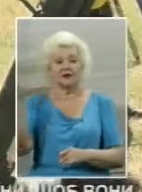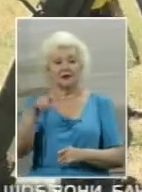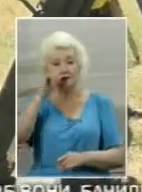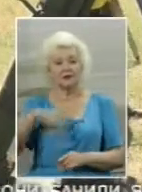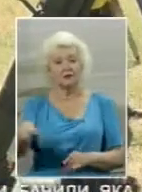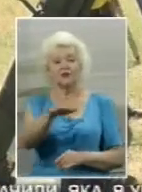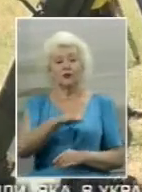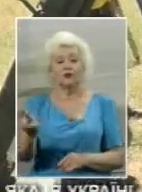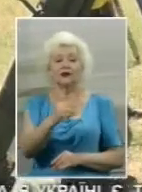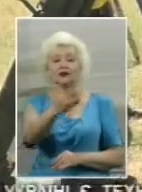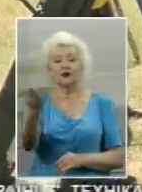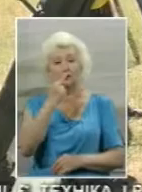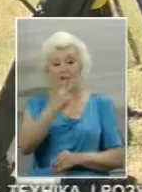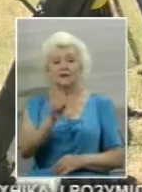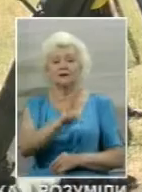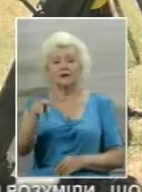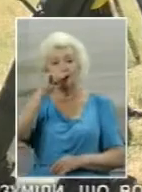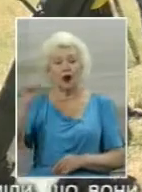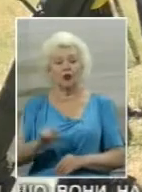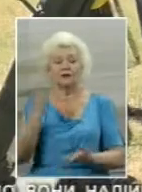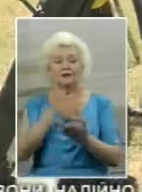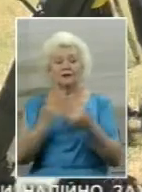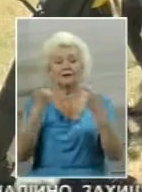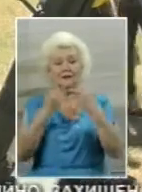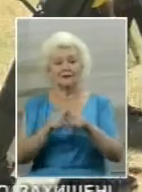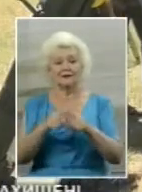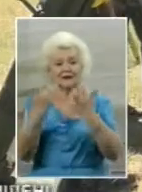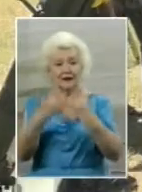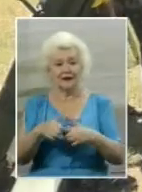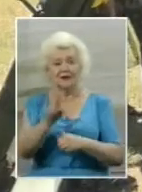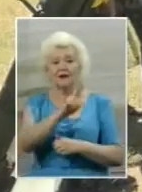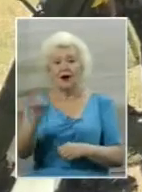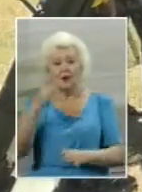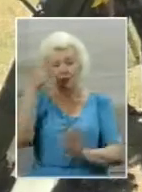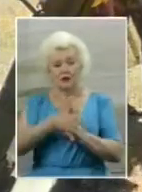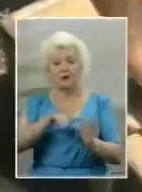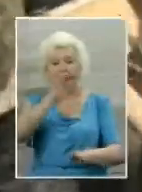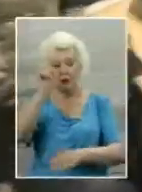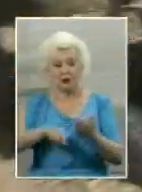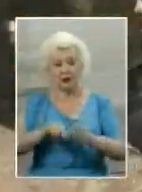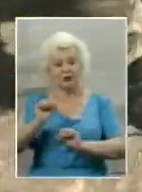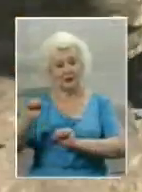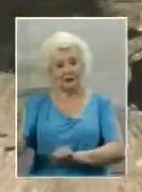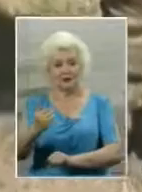Украине, чтобы они видели, какая в Украине есть техника и как бы понимали, что они под надежной защитой.